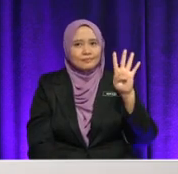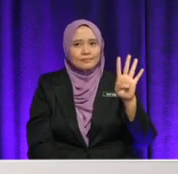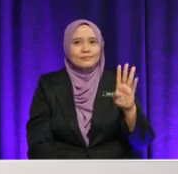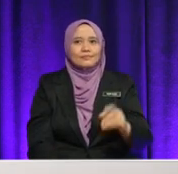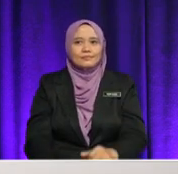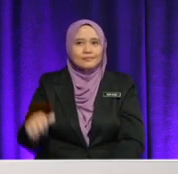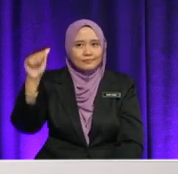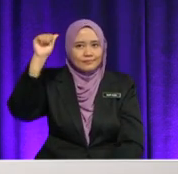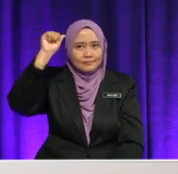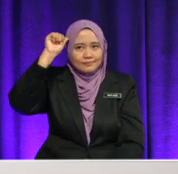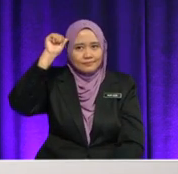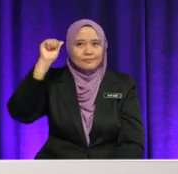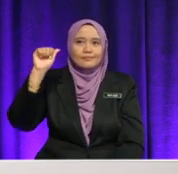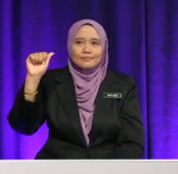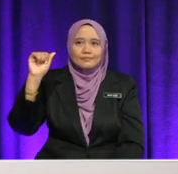Hazim